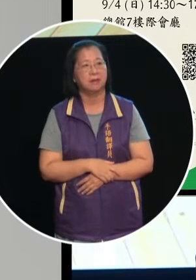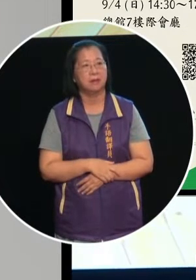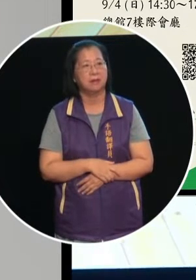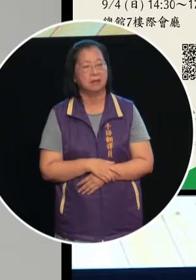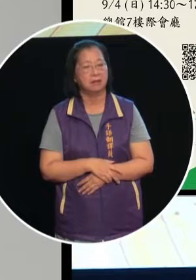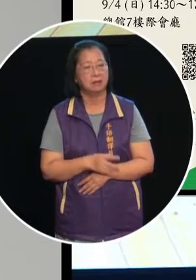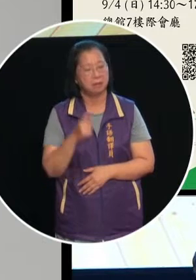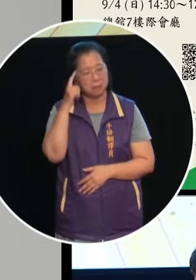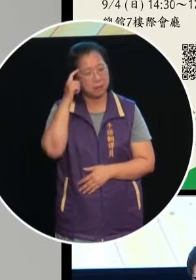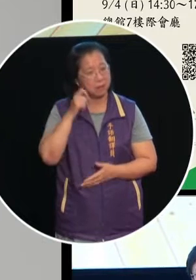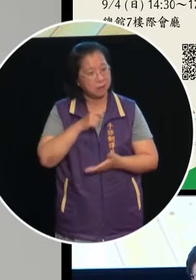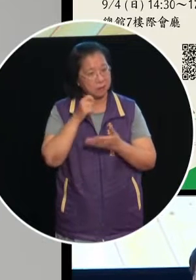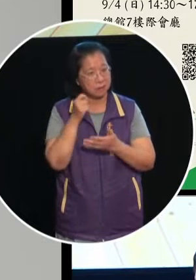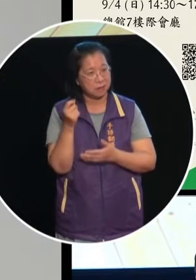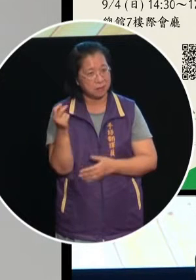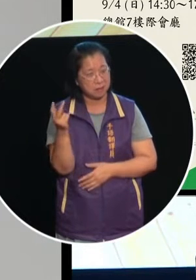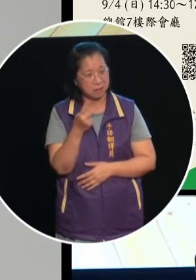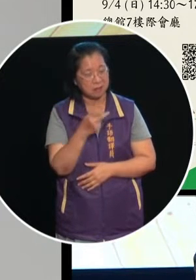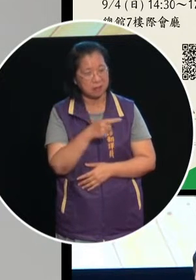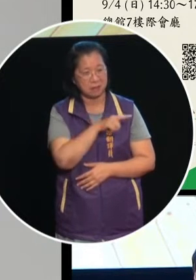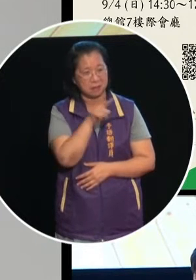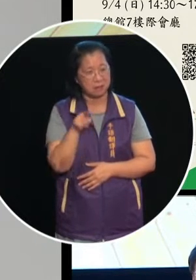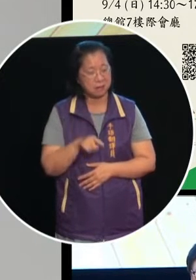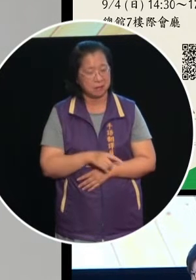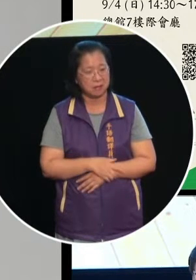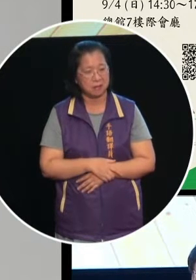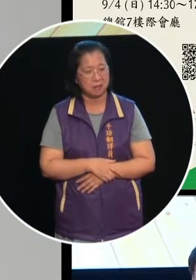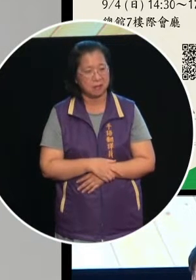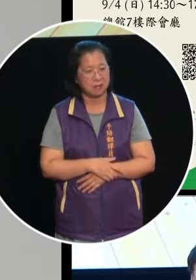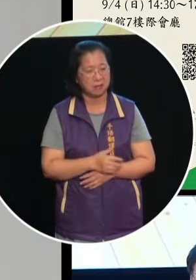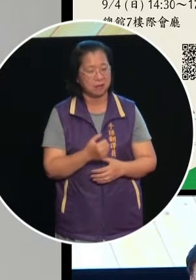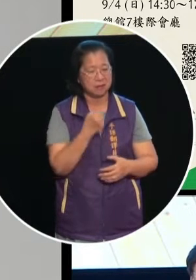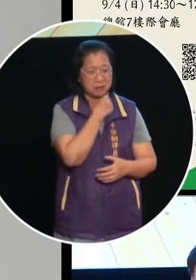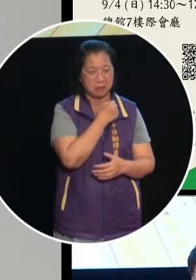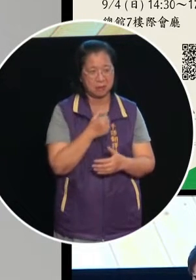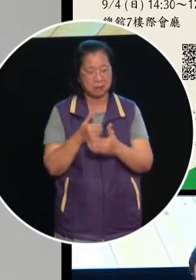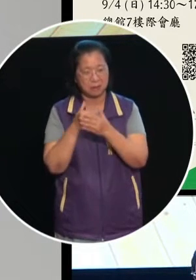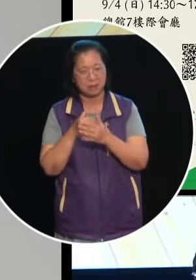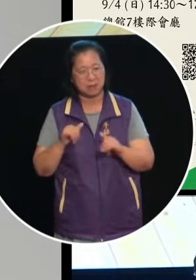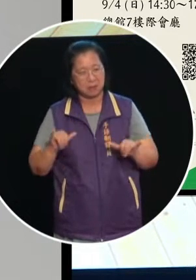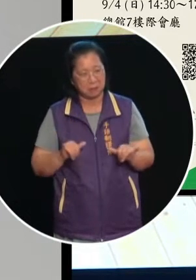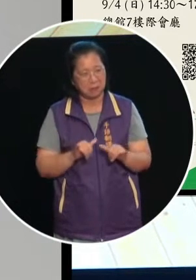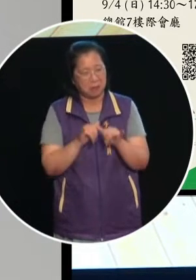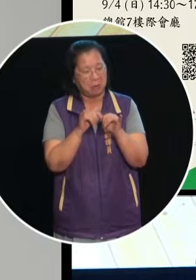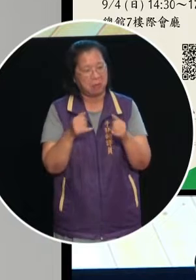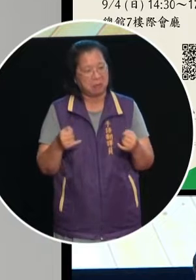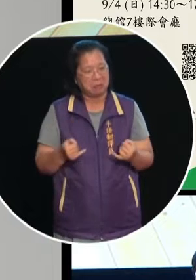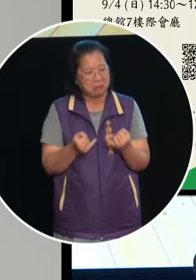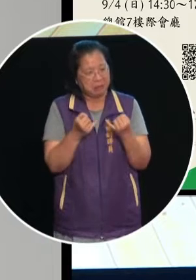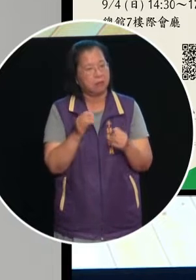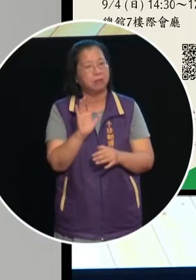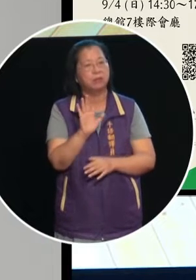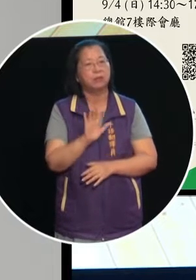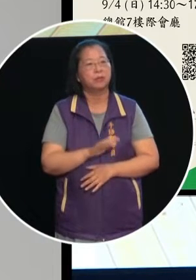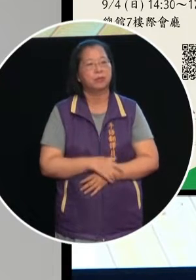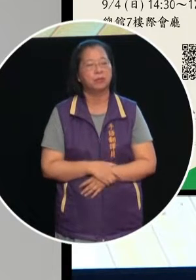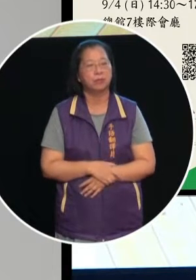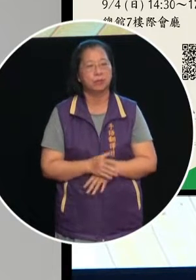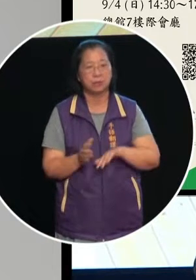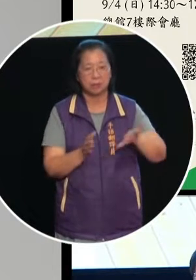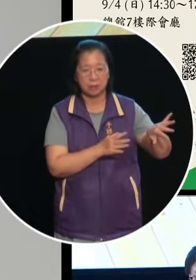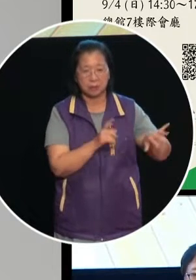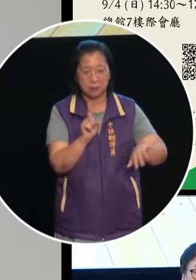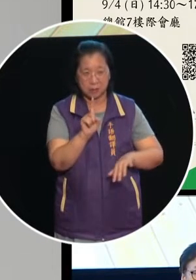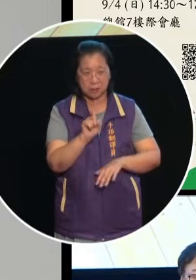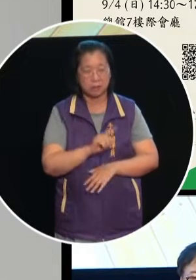种意见了，我们不要被卷入这个两岸的对立，的确在日本一直都有这样的声音。那另外一个有